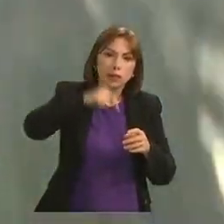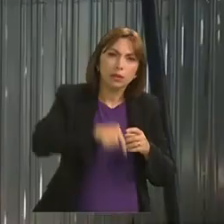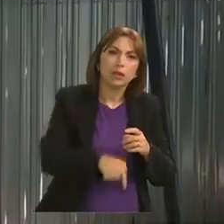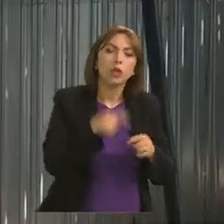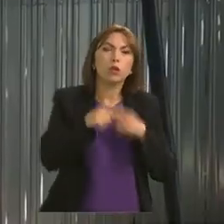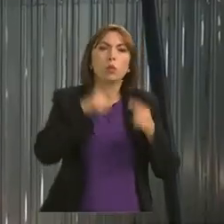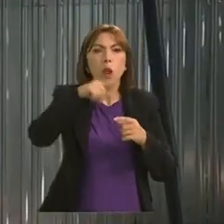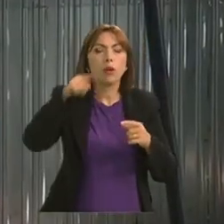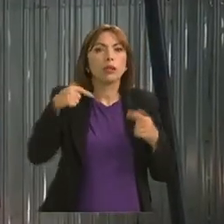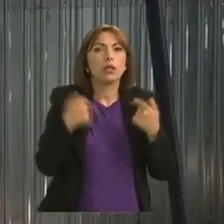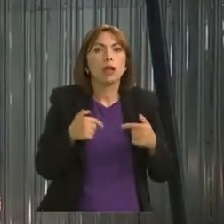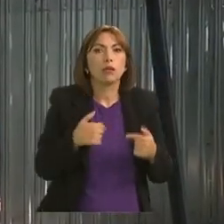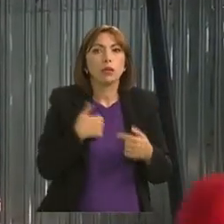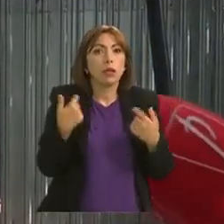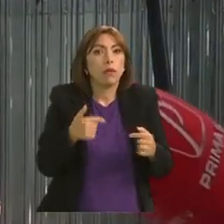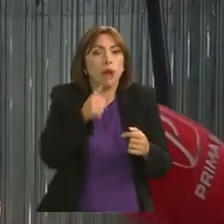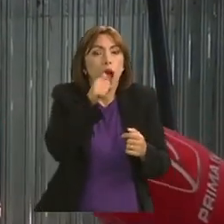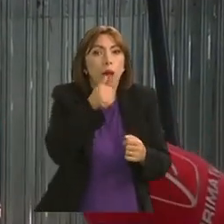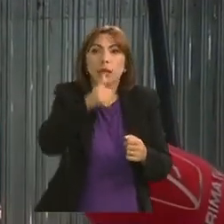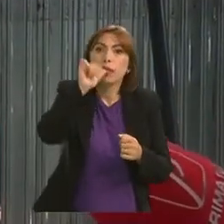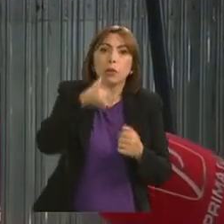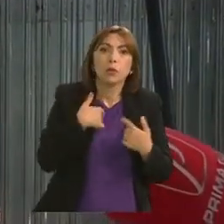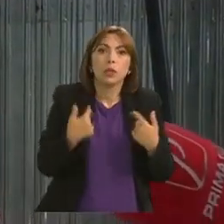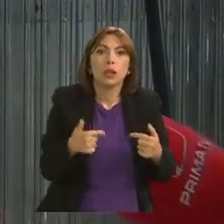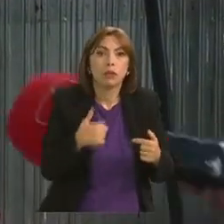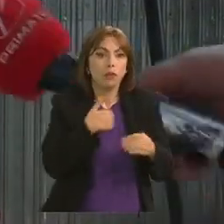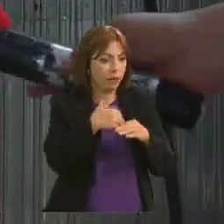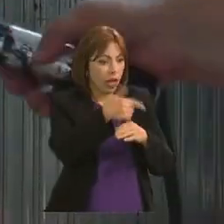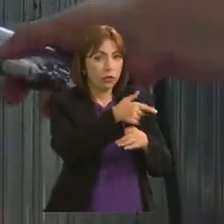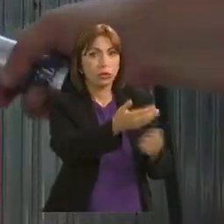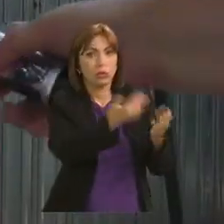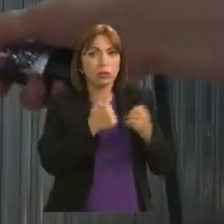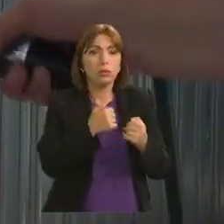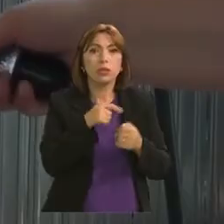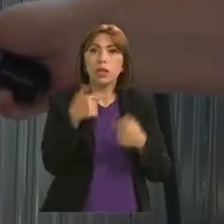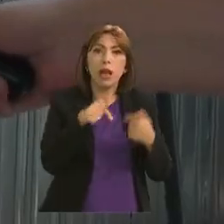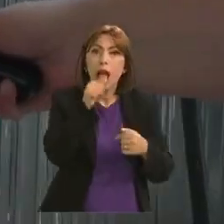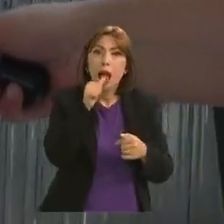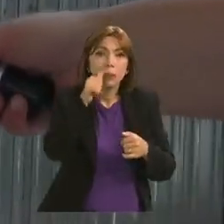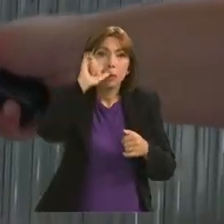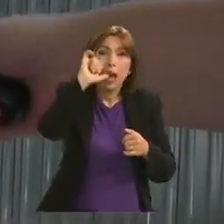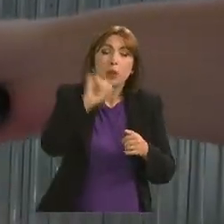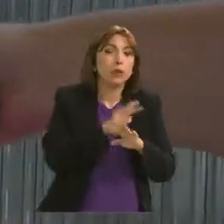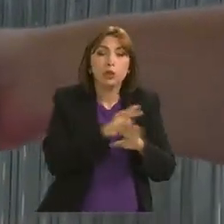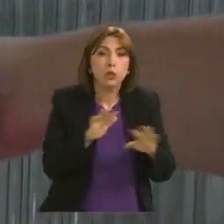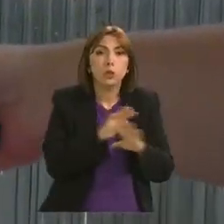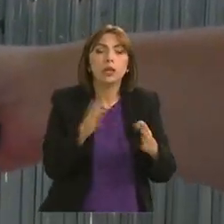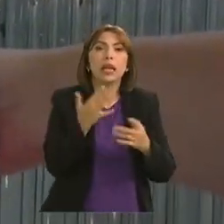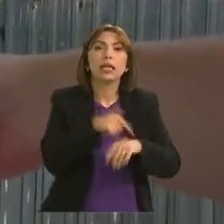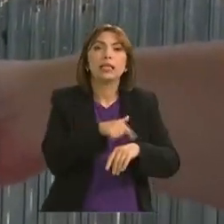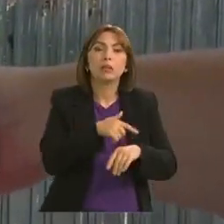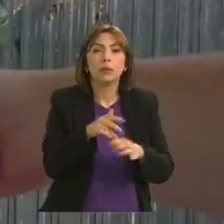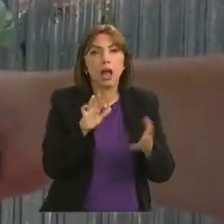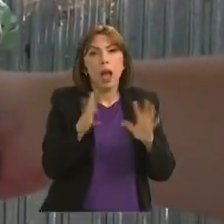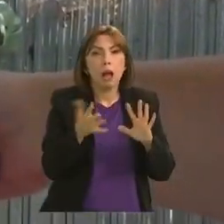raționalizată. Dacă n-am avut nici de băut, ce Dumnezeu, deci de la vecini am luat, de aici. Deci n-ați avut nici de băut? Nu. Cât timp? Păi